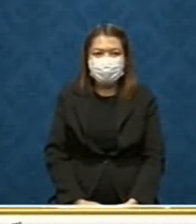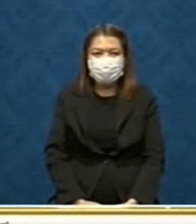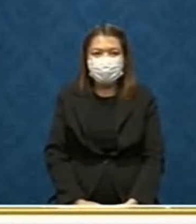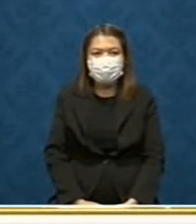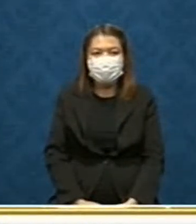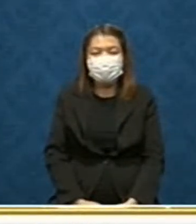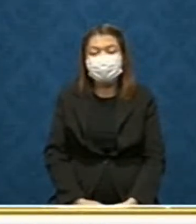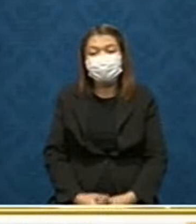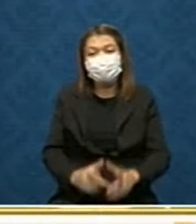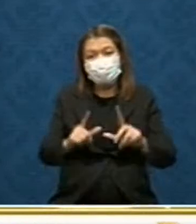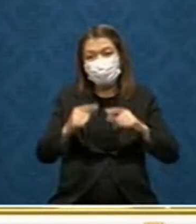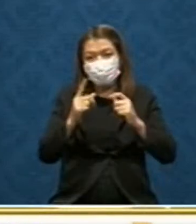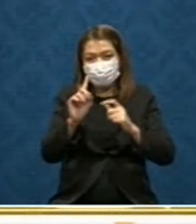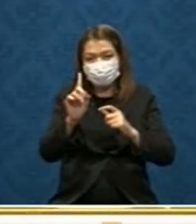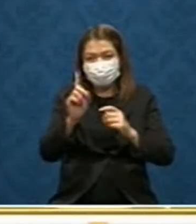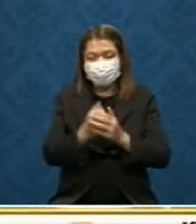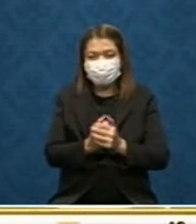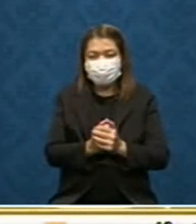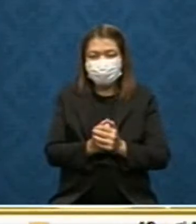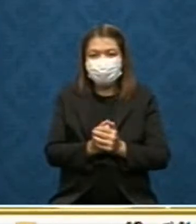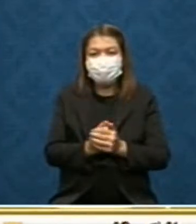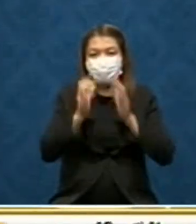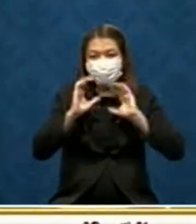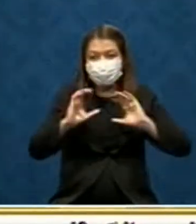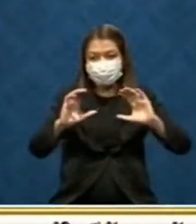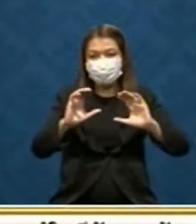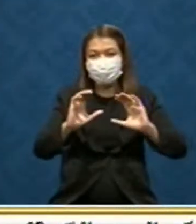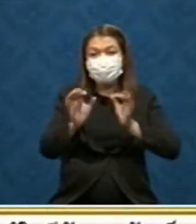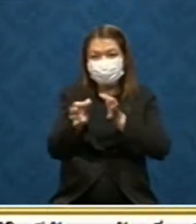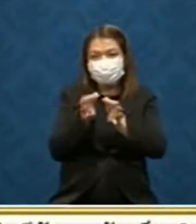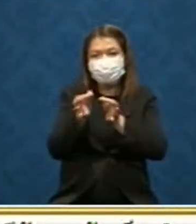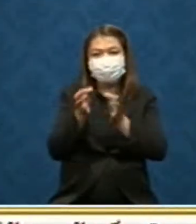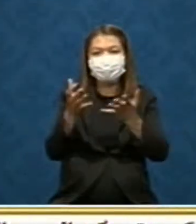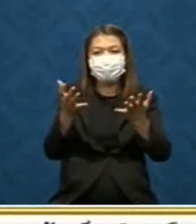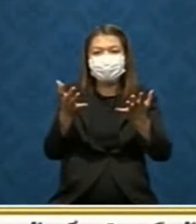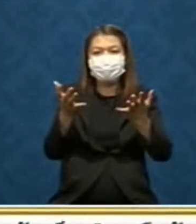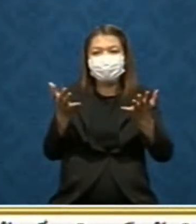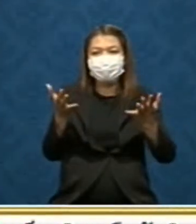แล้ตอบอย่างไรรไครับคำตอบทรัฐบาลตอบ ไม่มี